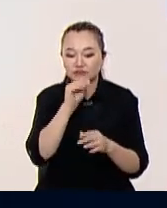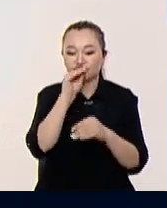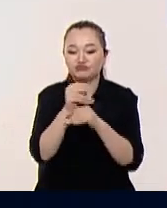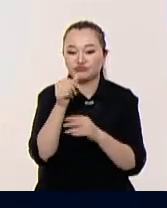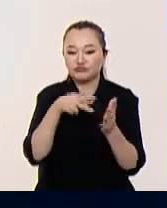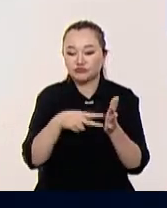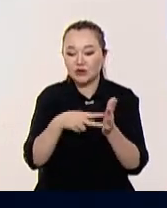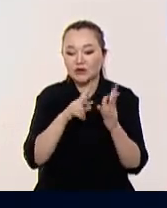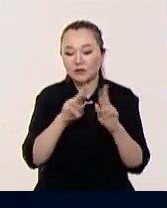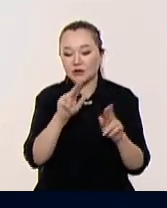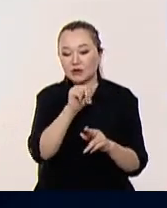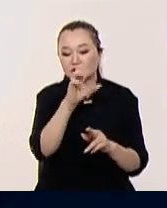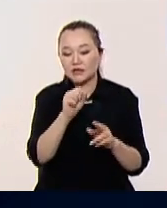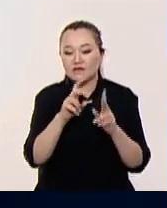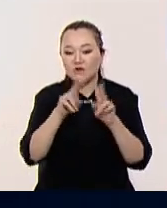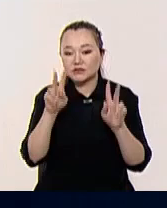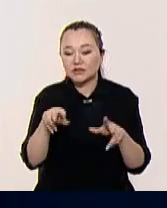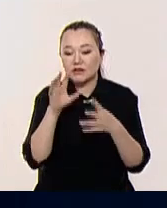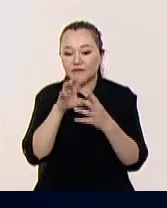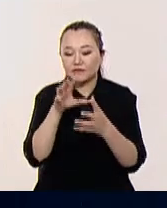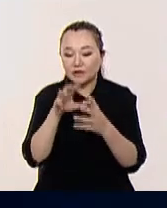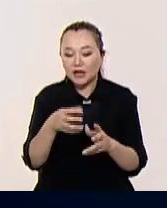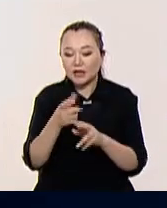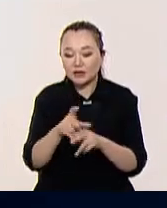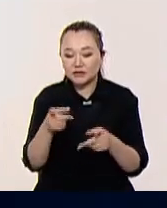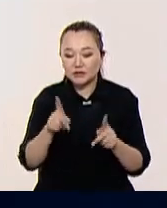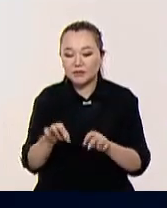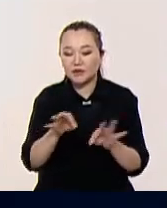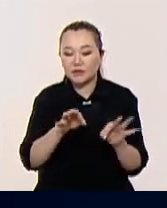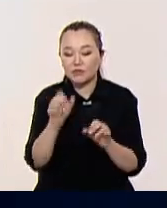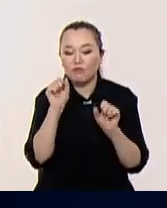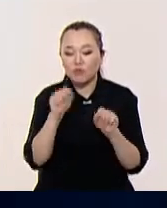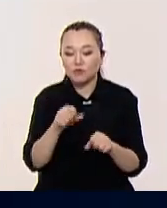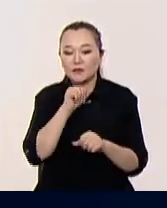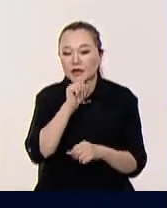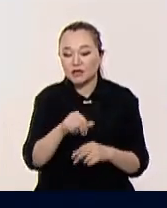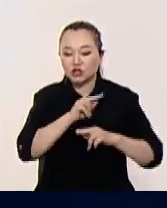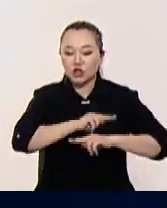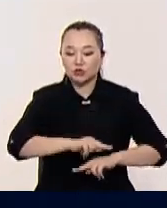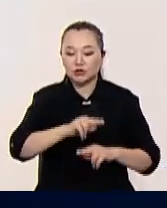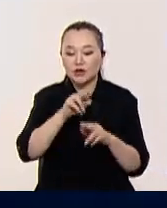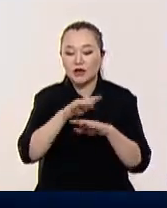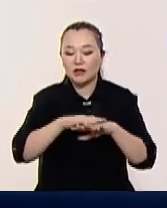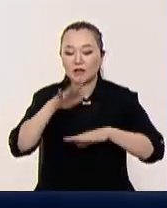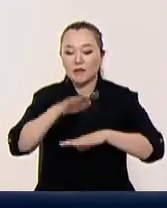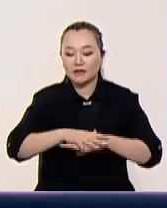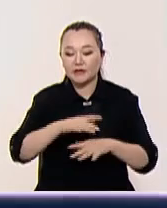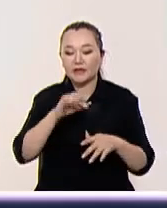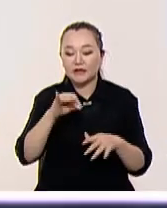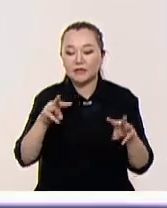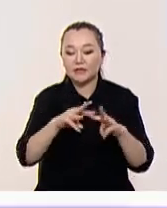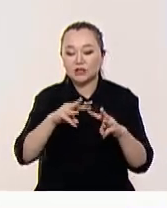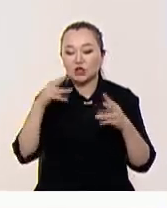такая же, как и в кассах автовокзала. Реализация проекта стала возможной благодаря сотрудничеству «Халыкбанка» и